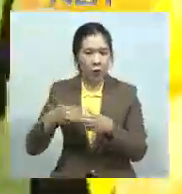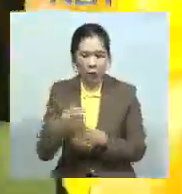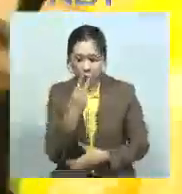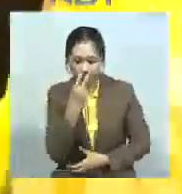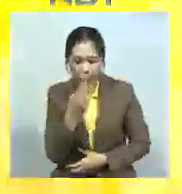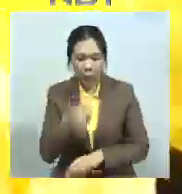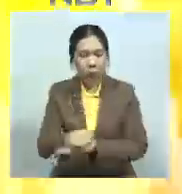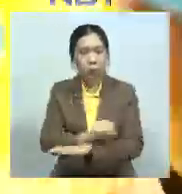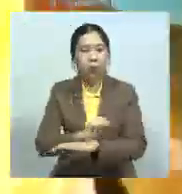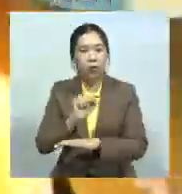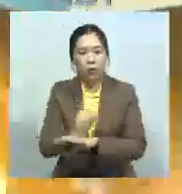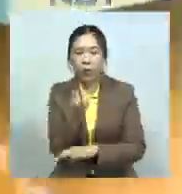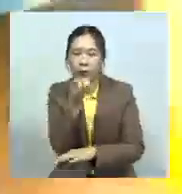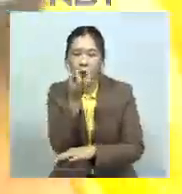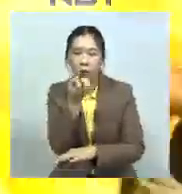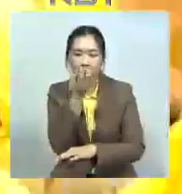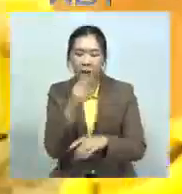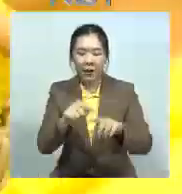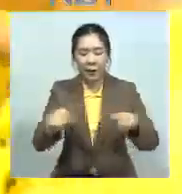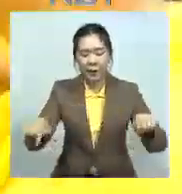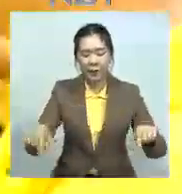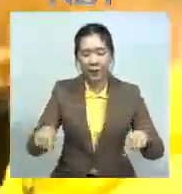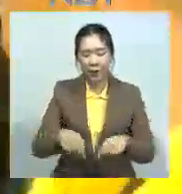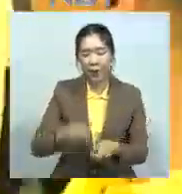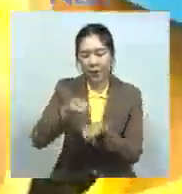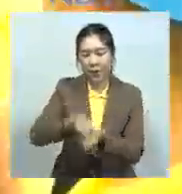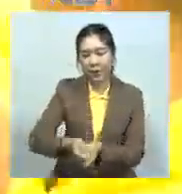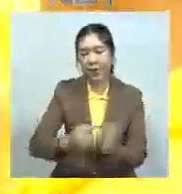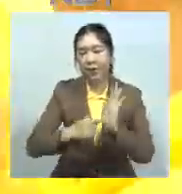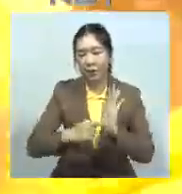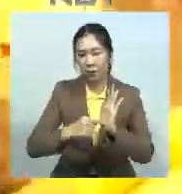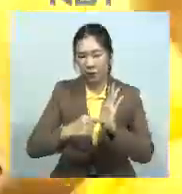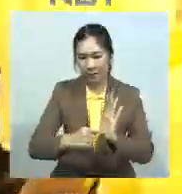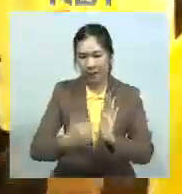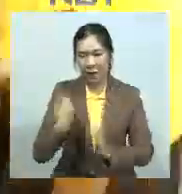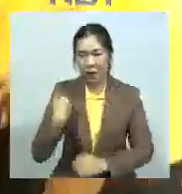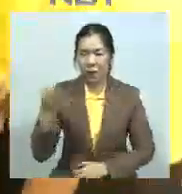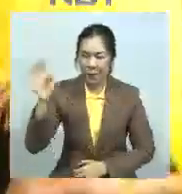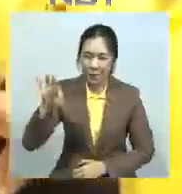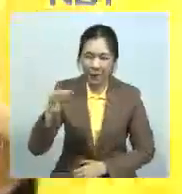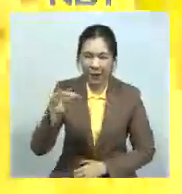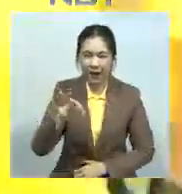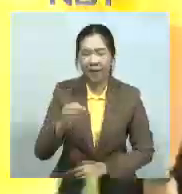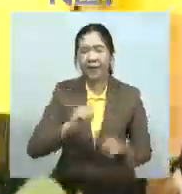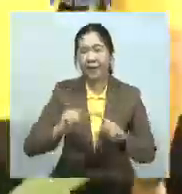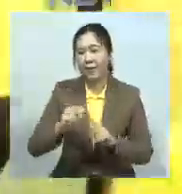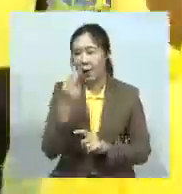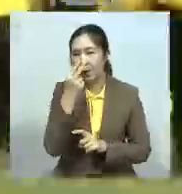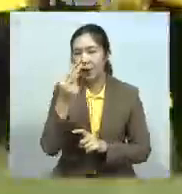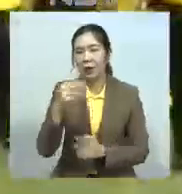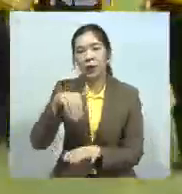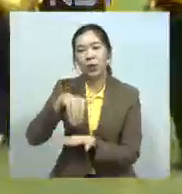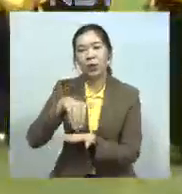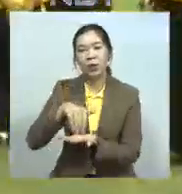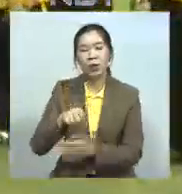สวนและแปลงดอกไม้รวมถึงแปลงเกษตรสาธิตในพื้นที่และอุทยานผีเสื้อและแมลงกรุงเทพมหานครภายในสวนวชิ